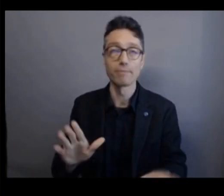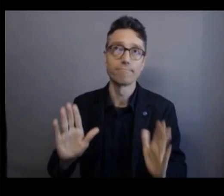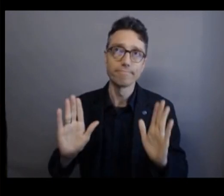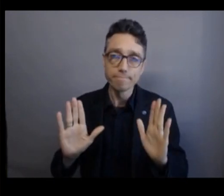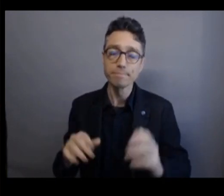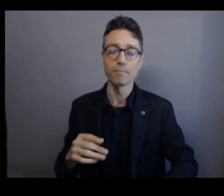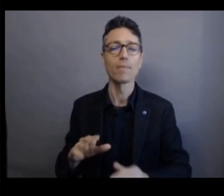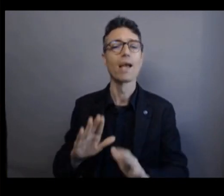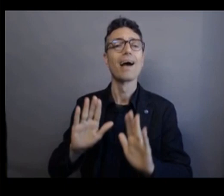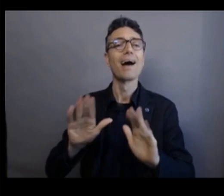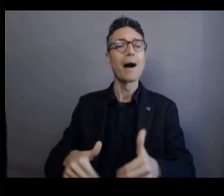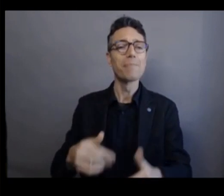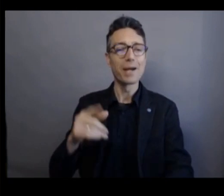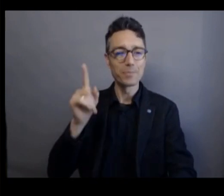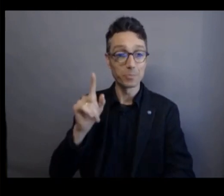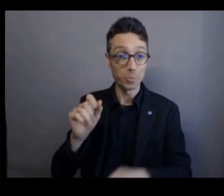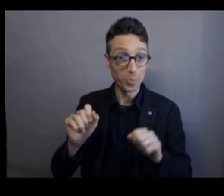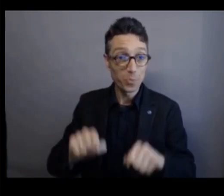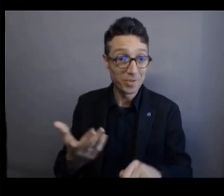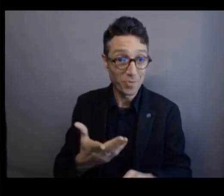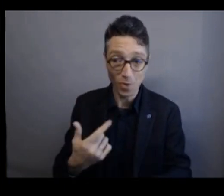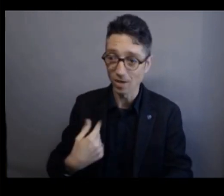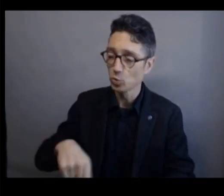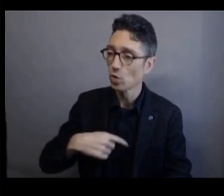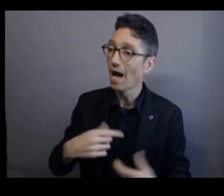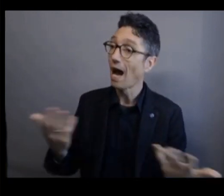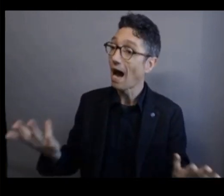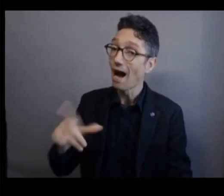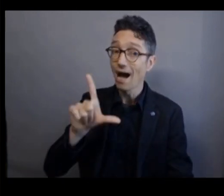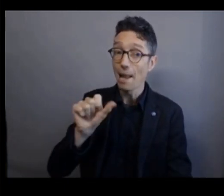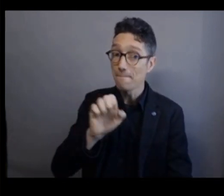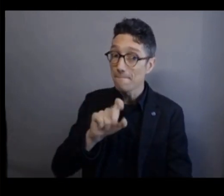challenger ces questions-là à travers la labellisation, la certification.